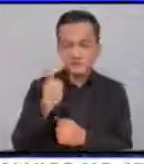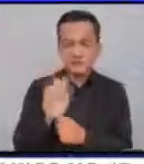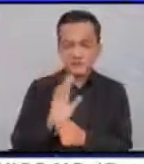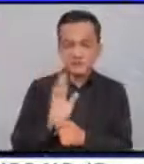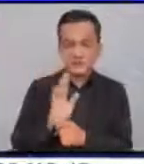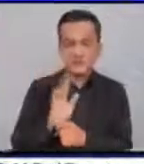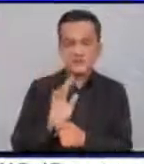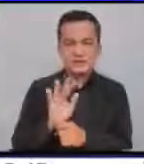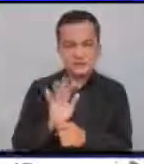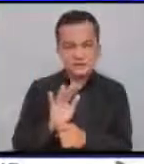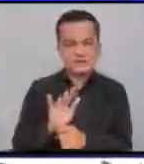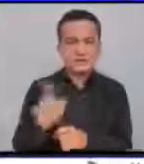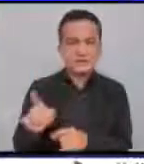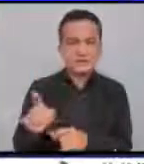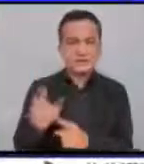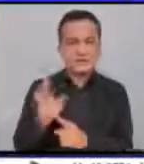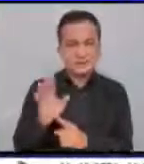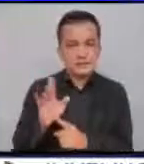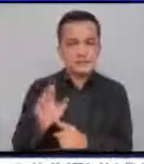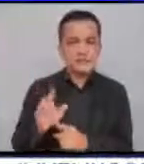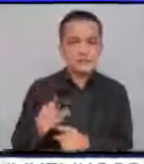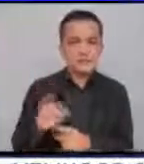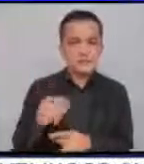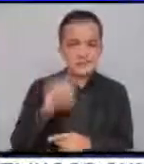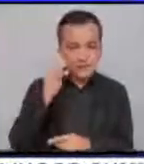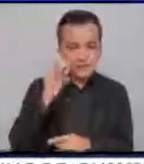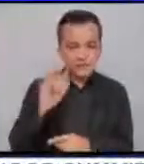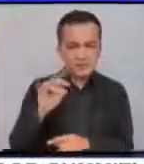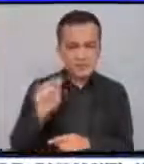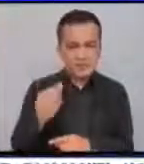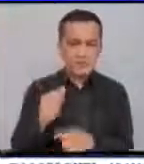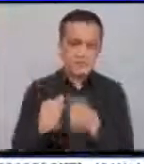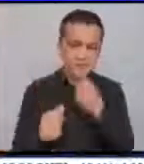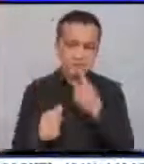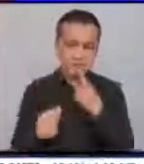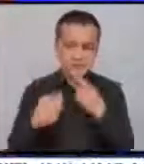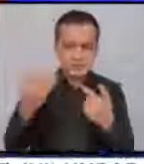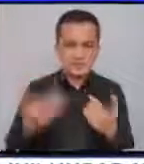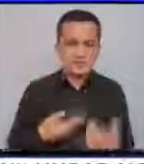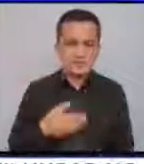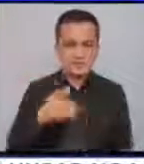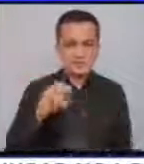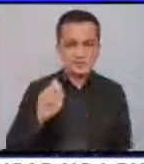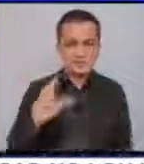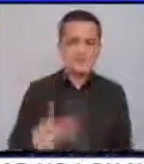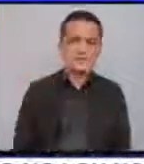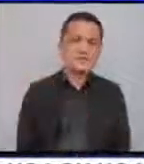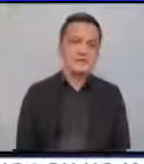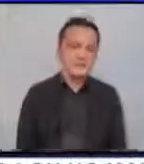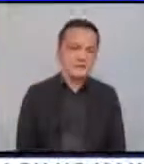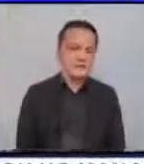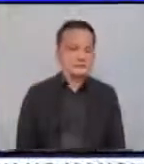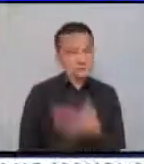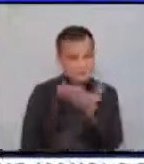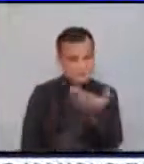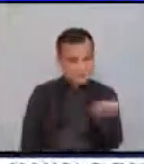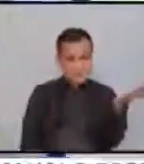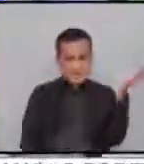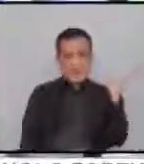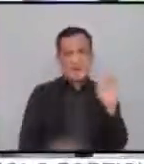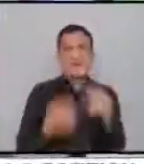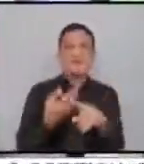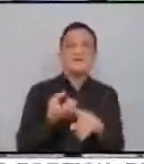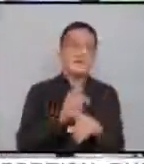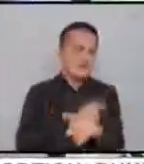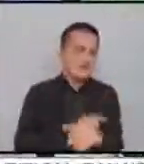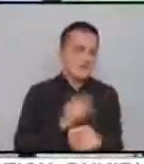na si Ma'am Danielle Doria. Welcome sa Rise of Pilipinas, Danielle. All the way from Tarlac. Wow. Grabe, maraming salamat sa